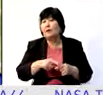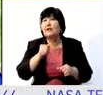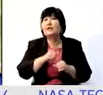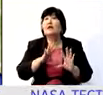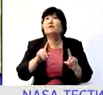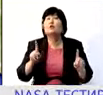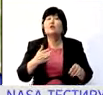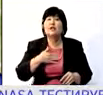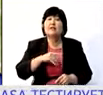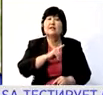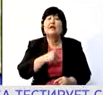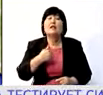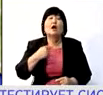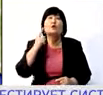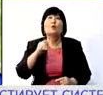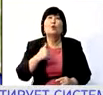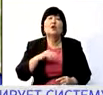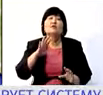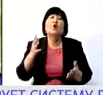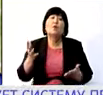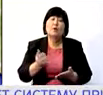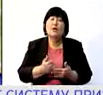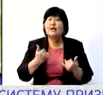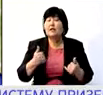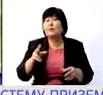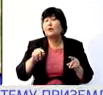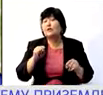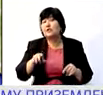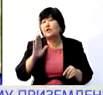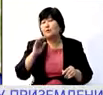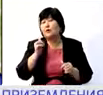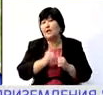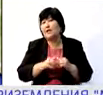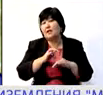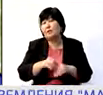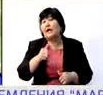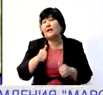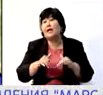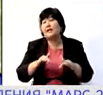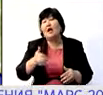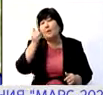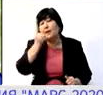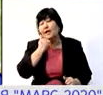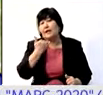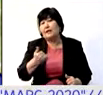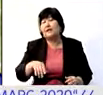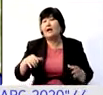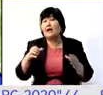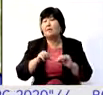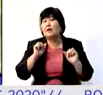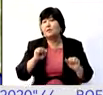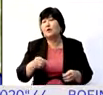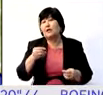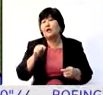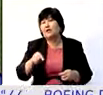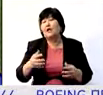все, что в наших силах. Я думаю, у нас все получилось. Теперь, надеюсь, здесь будут чаще проходить соревнования. Благодаря прожекторам команды смогут играть